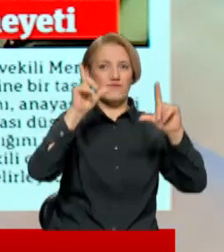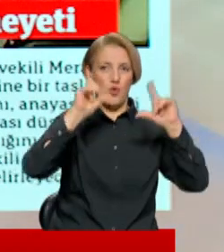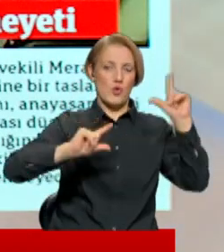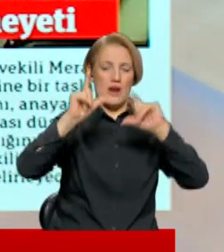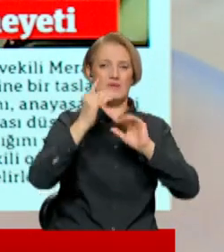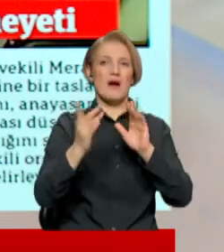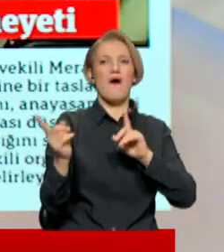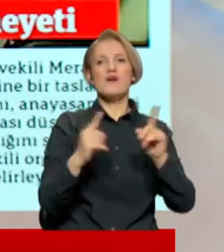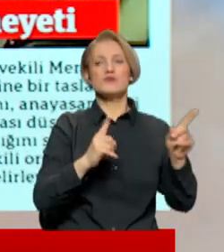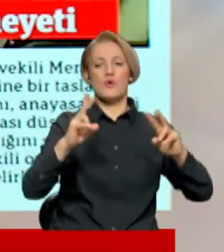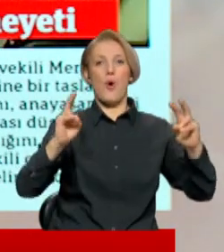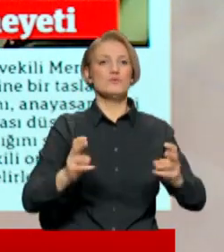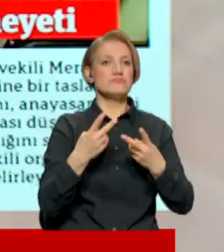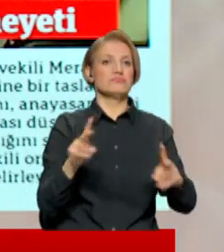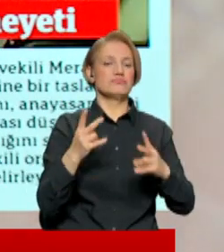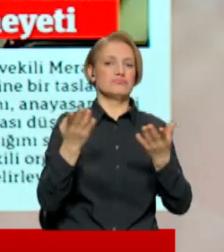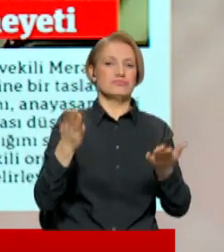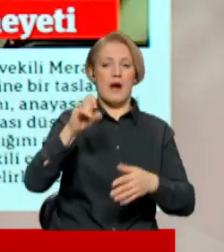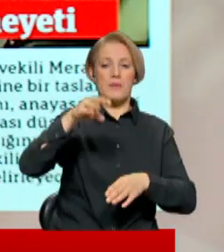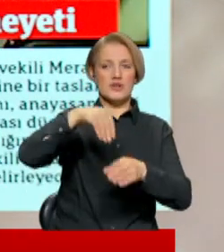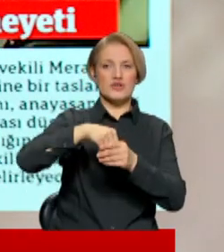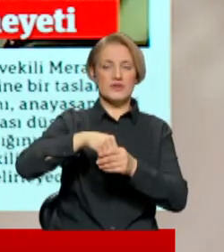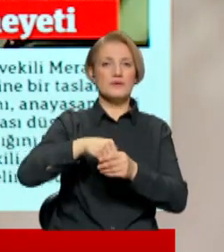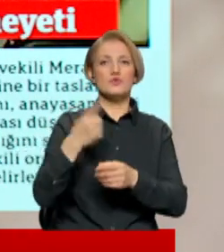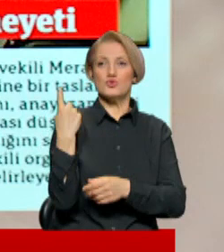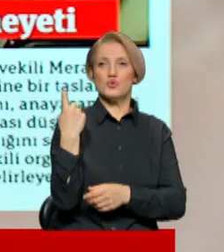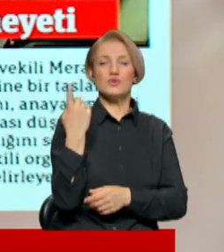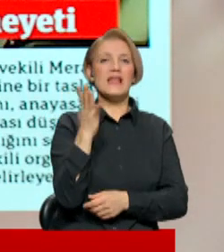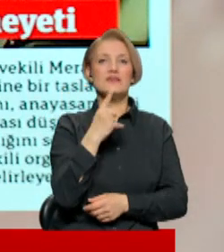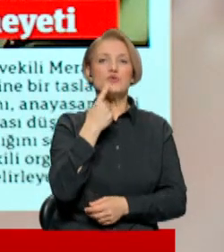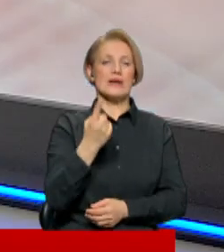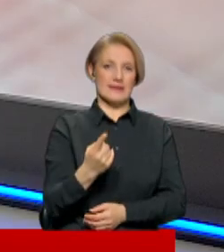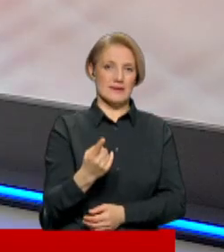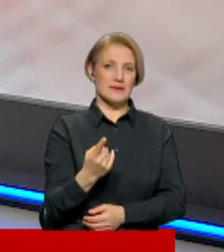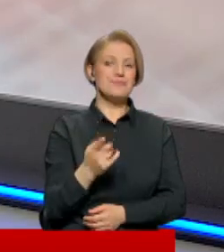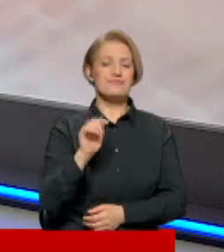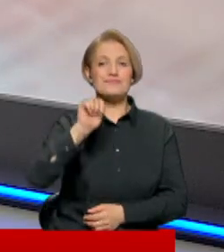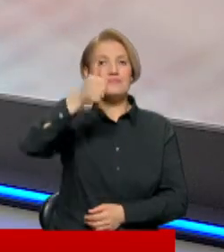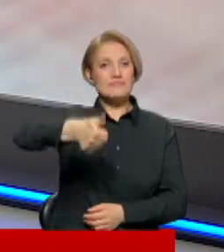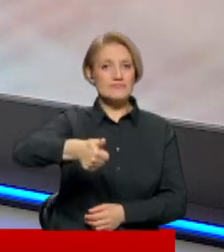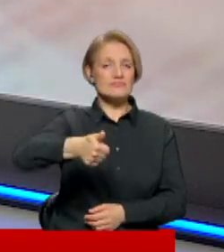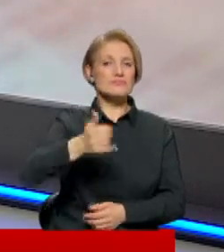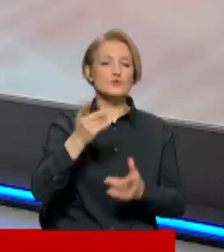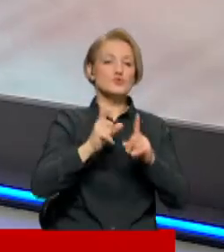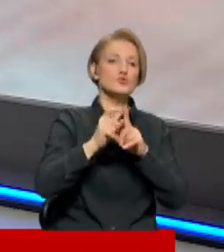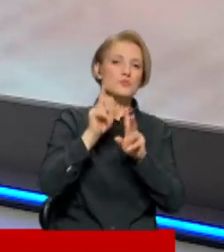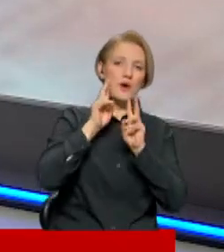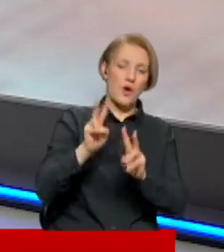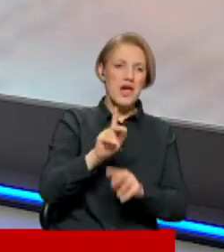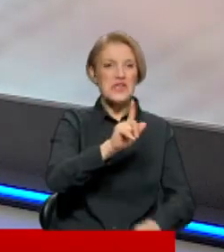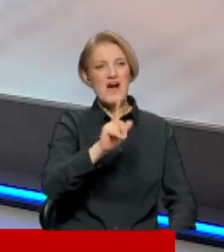da karşılıklı oturulabiliyor AK Parti için yani dün ne söylendiyse ertesi gün duruma göre